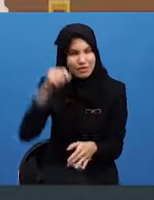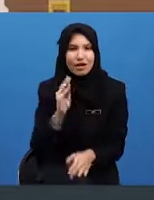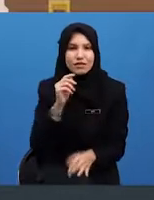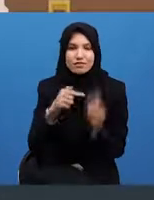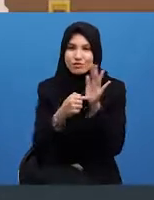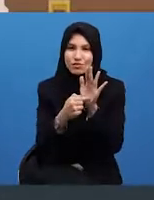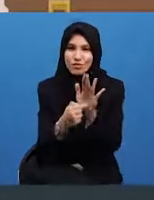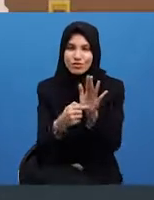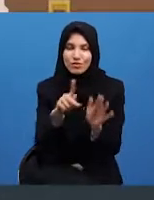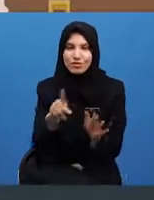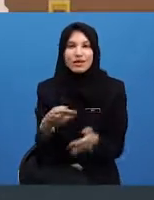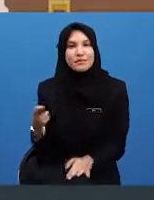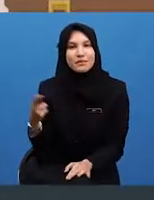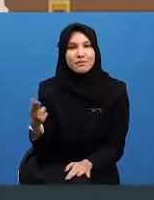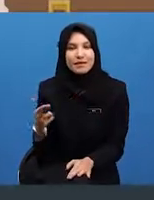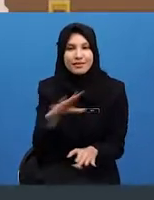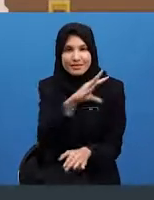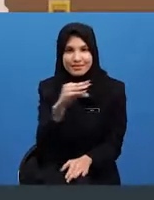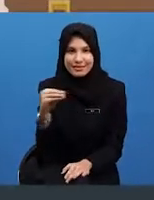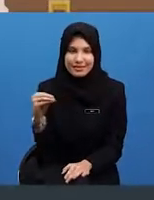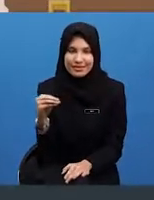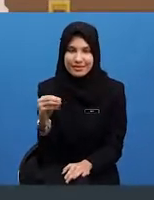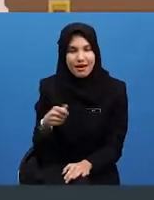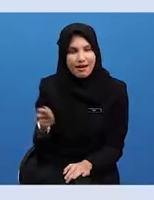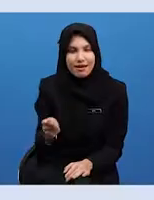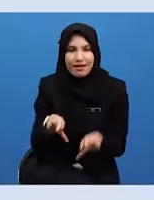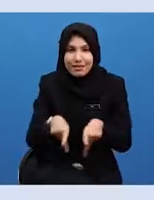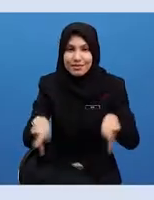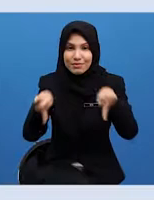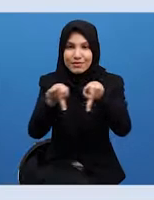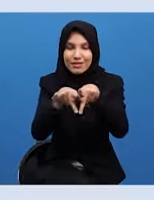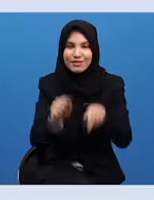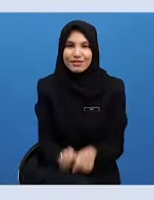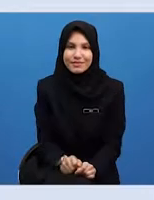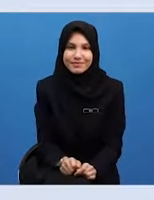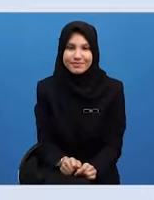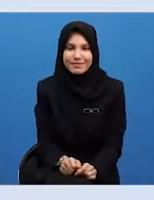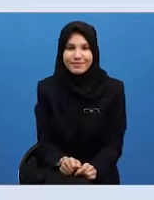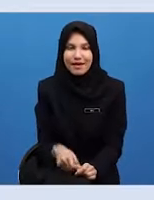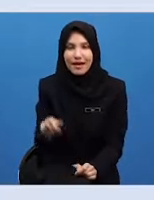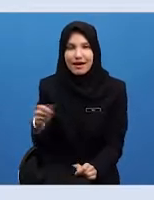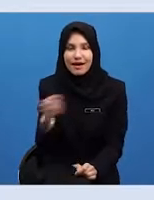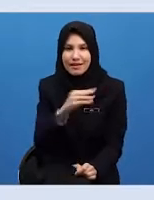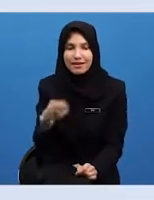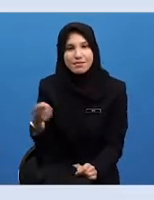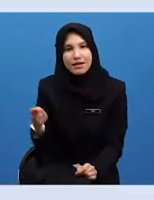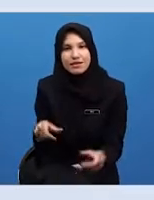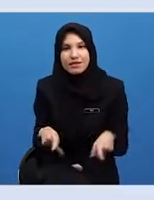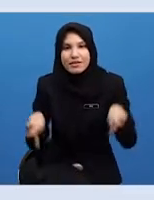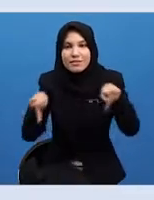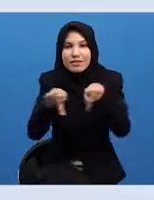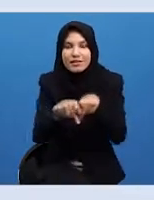akan tunjukkan bahan-bahan serta alat yang diperlukan. Alat dan bahan yang diperlukan adalah